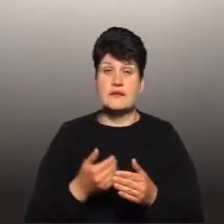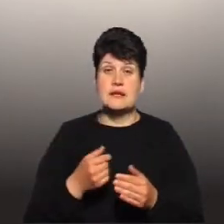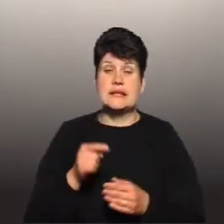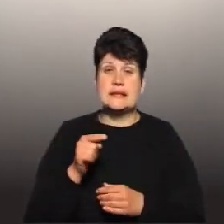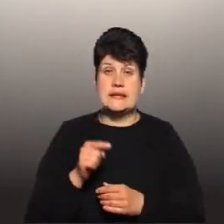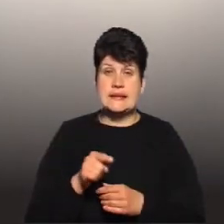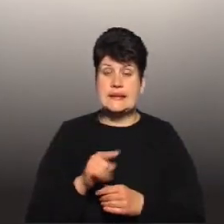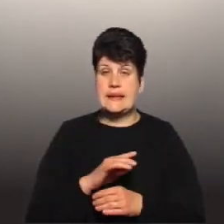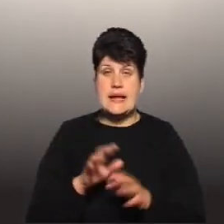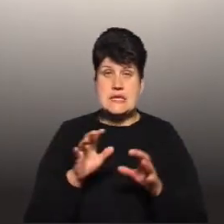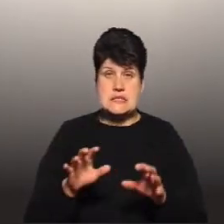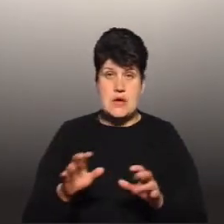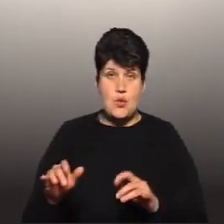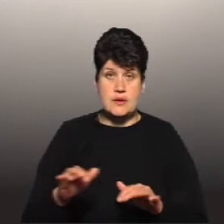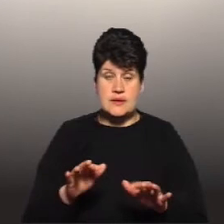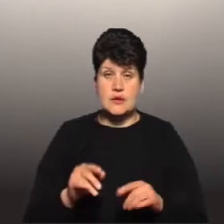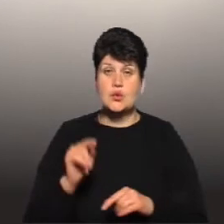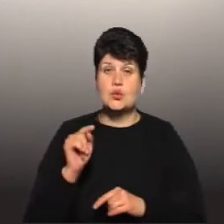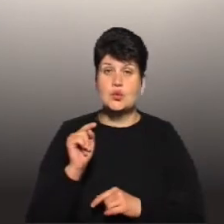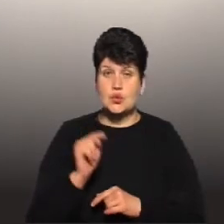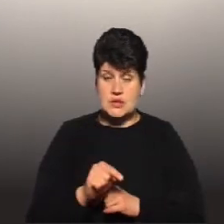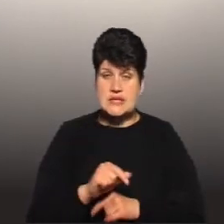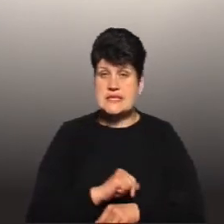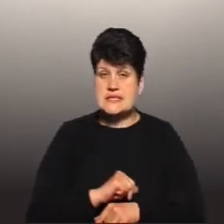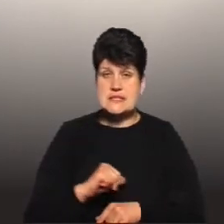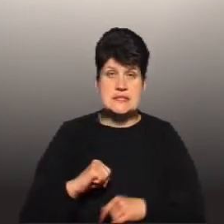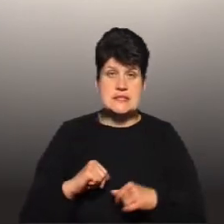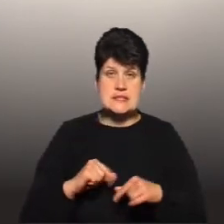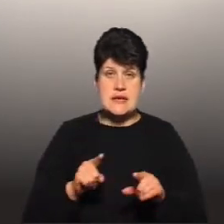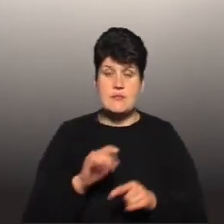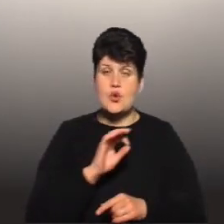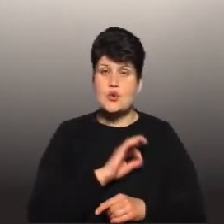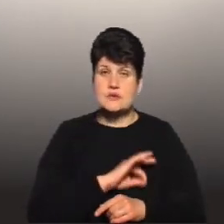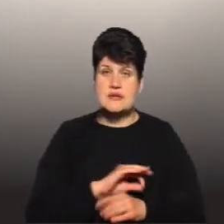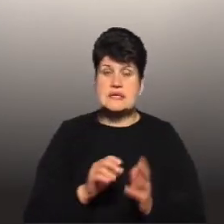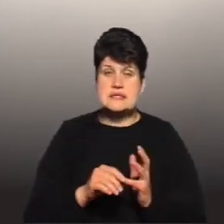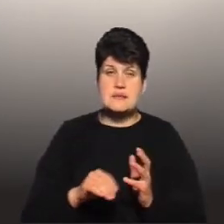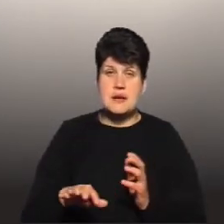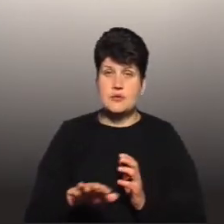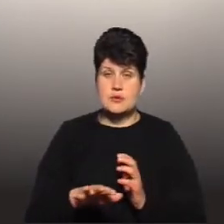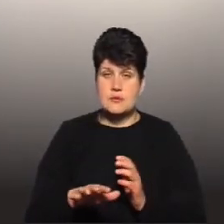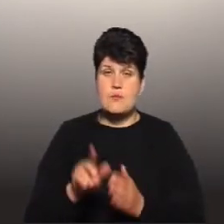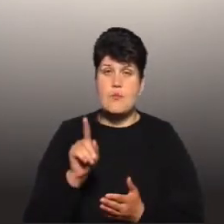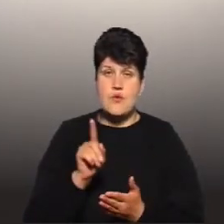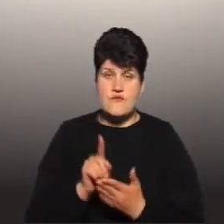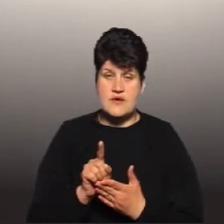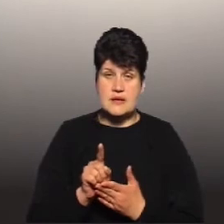незаконних дій, то тоді сам користувач земельної ділянки повинен